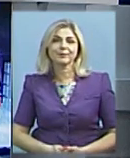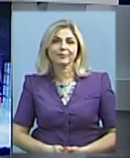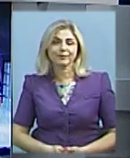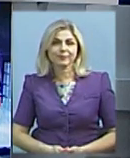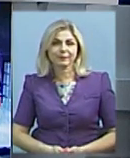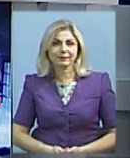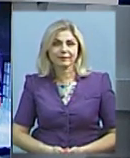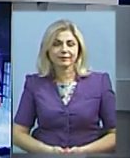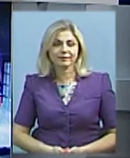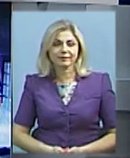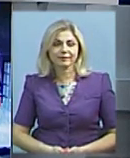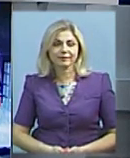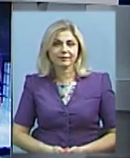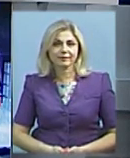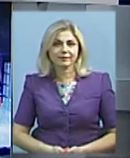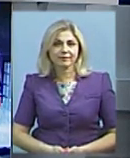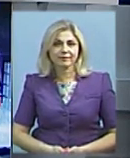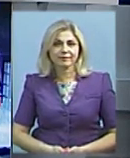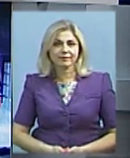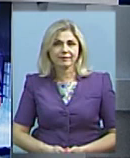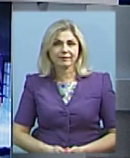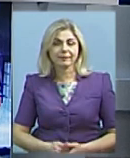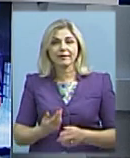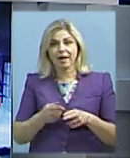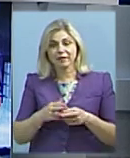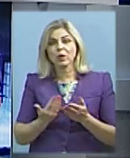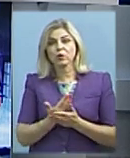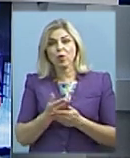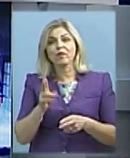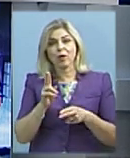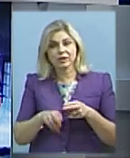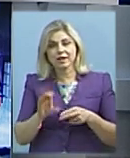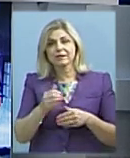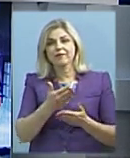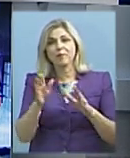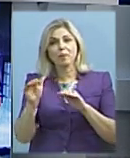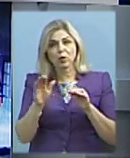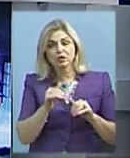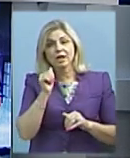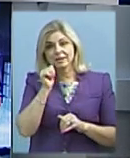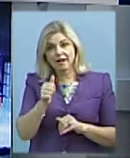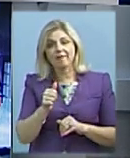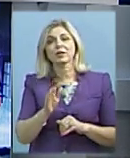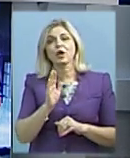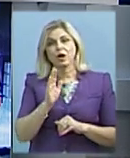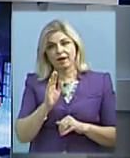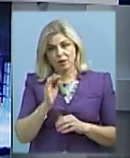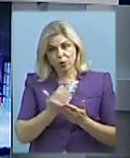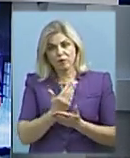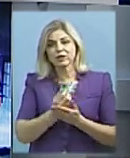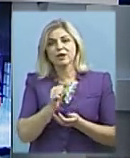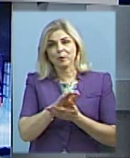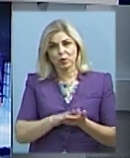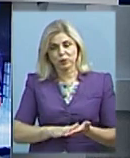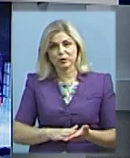47 74 72. На цьому у мене все. Я з вами прощаюсь вже завтра о 7:30. В цій